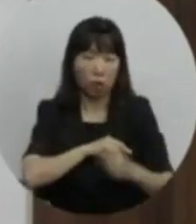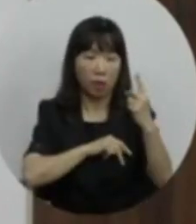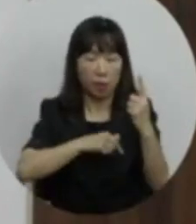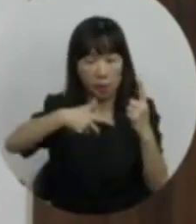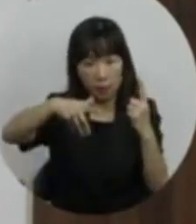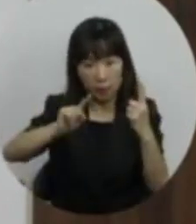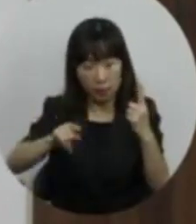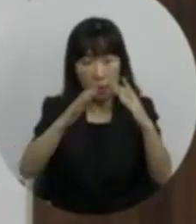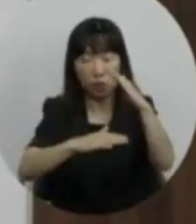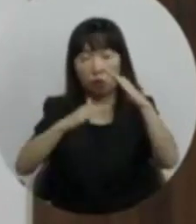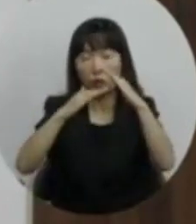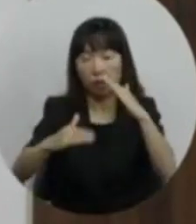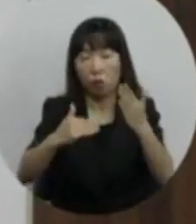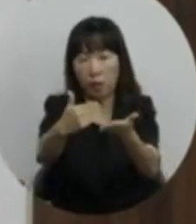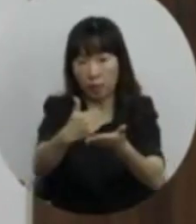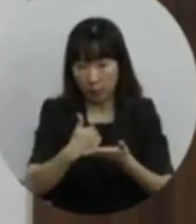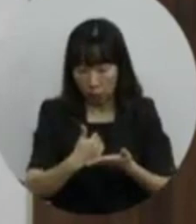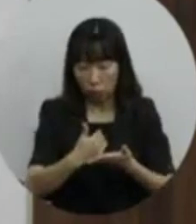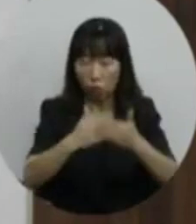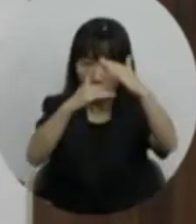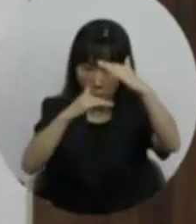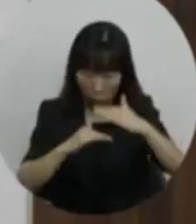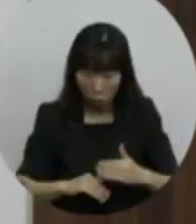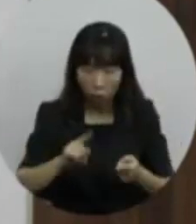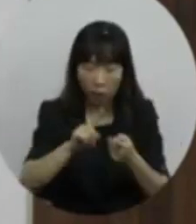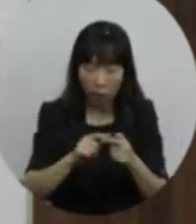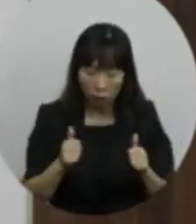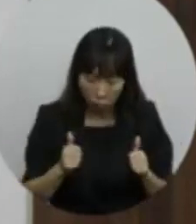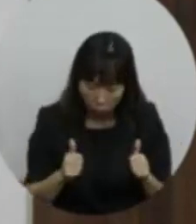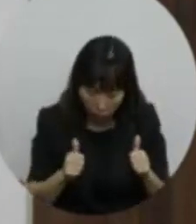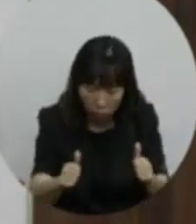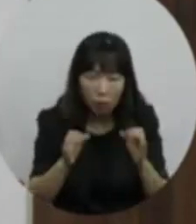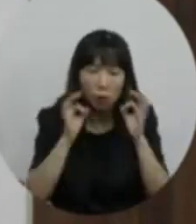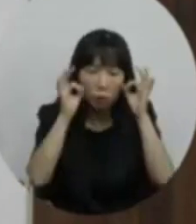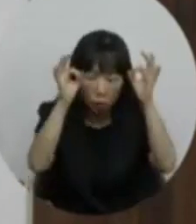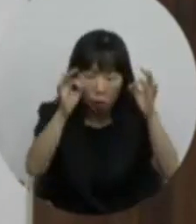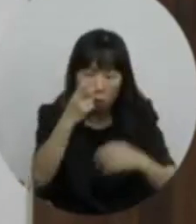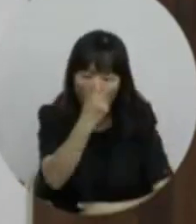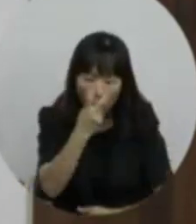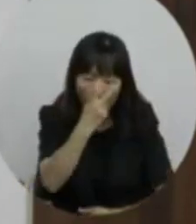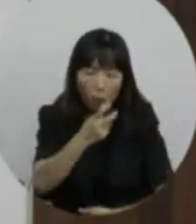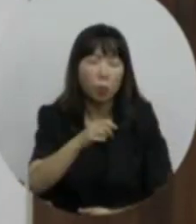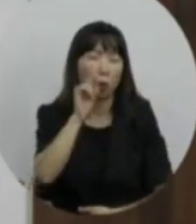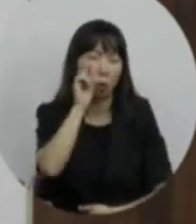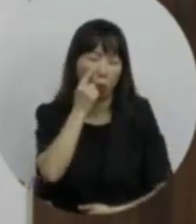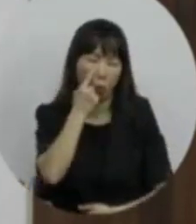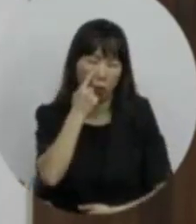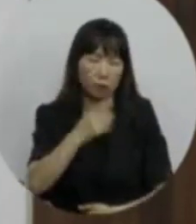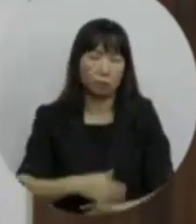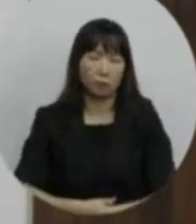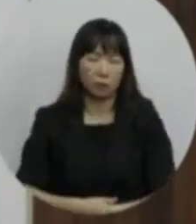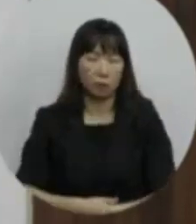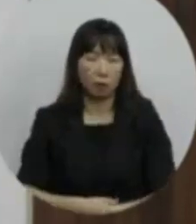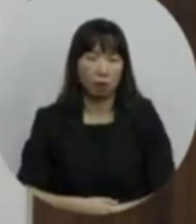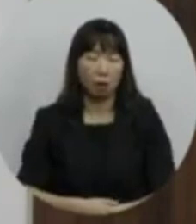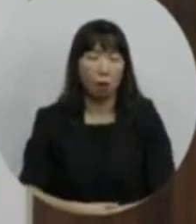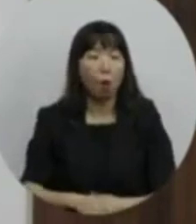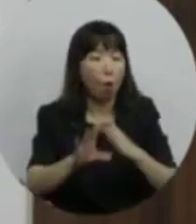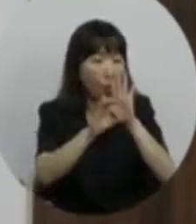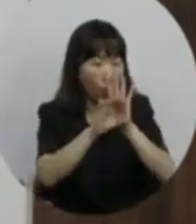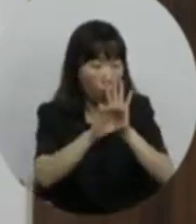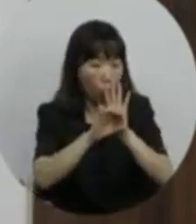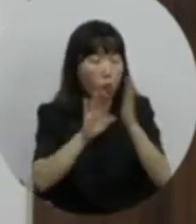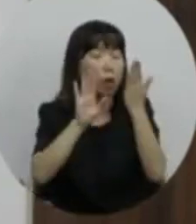정례에 상정된 안건 심의에 최선을 다하겠습니다. 코로나 위기 이후 저성장,